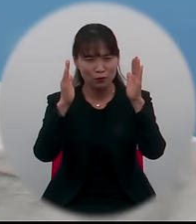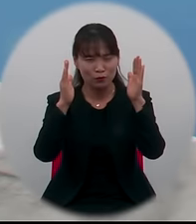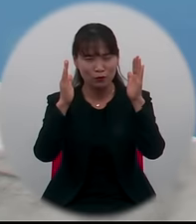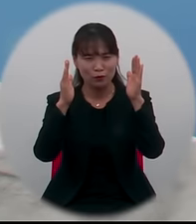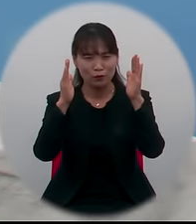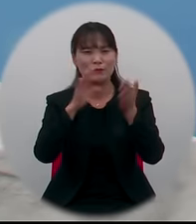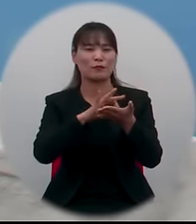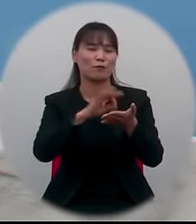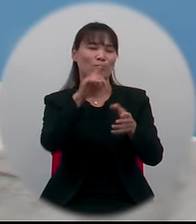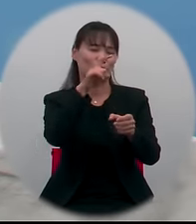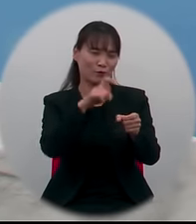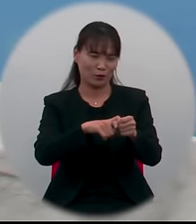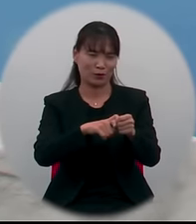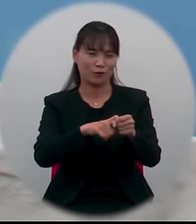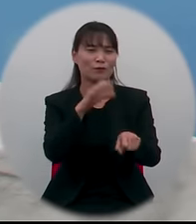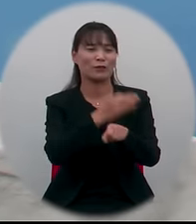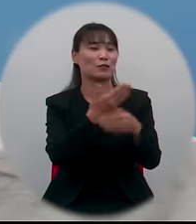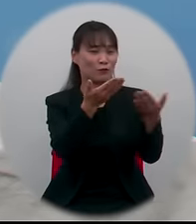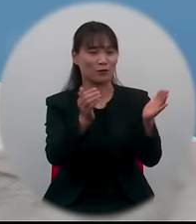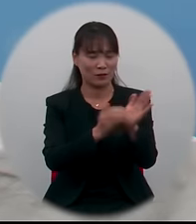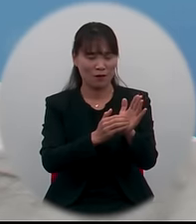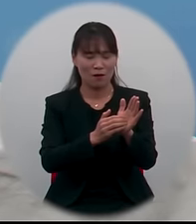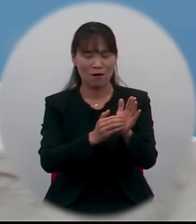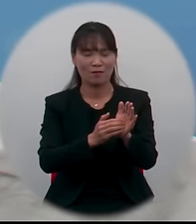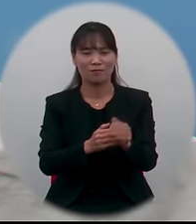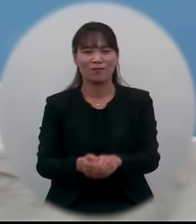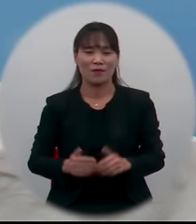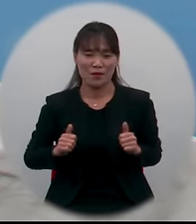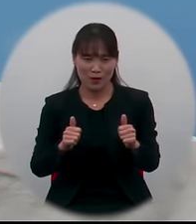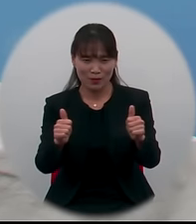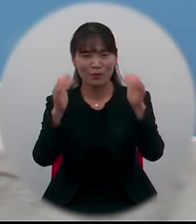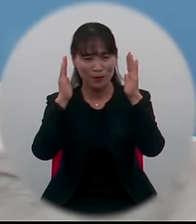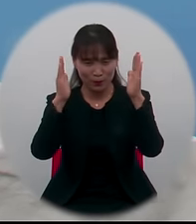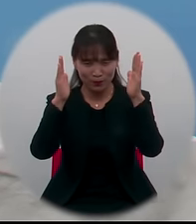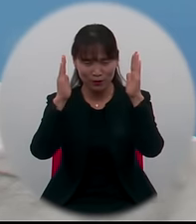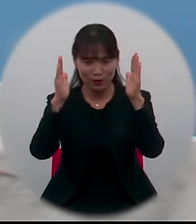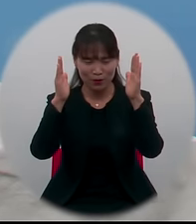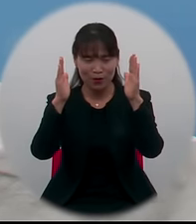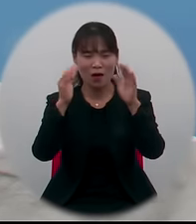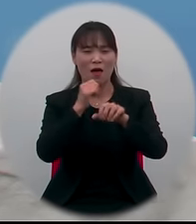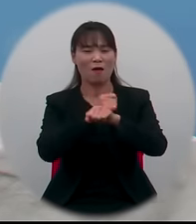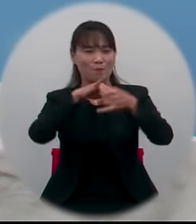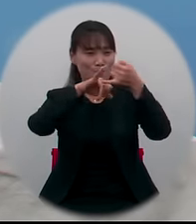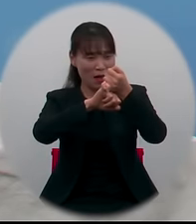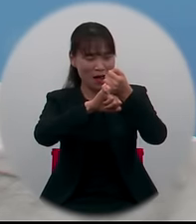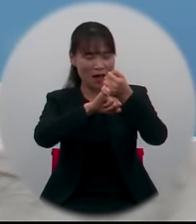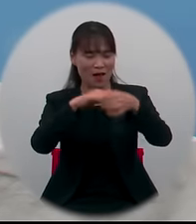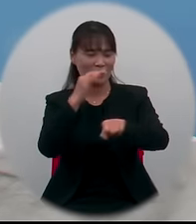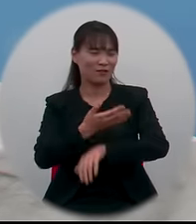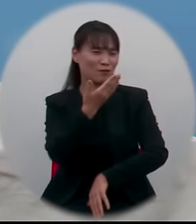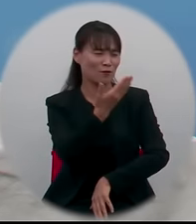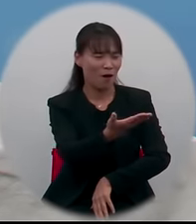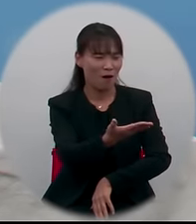주실 수밖에 없게 되었죠 그럴 때 열공한다고 약속해서이 큰맘 먹고 사 주셨을 때